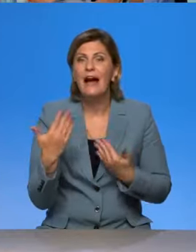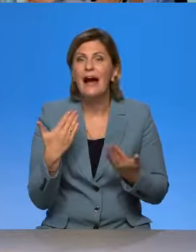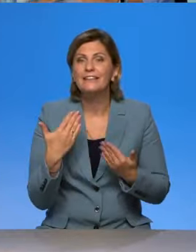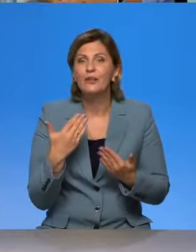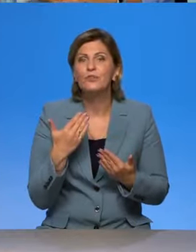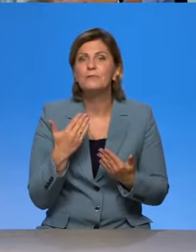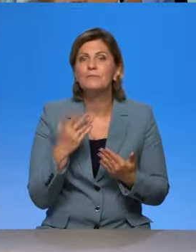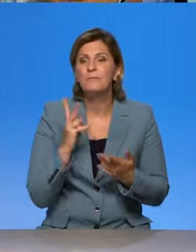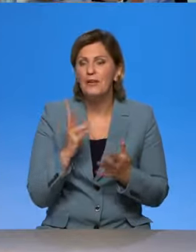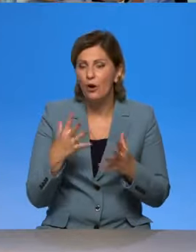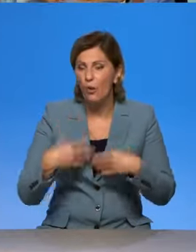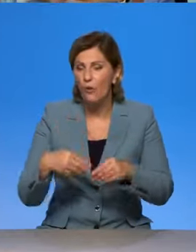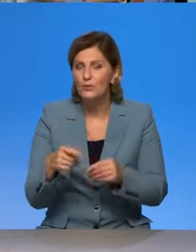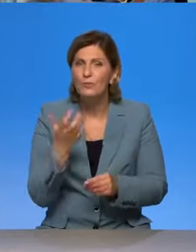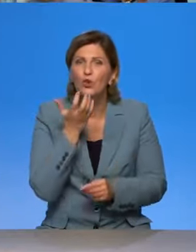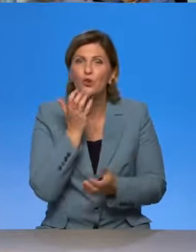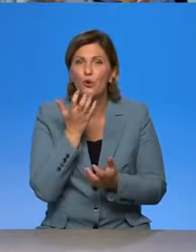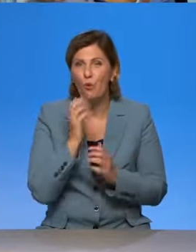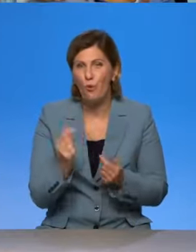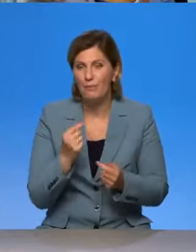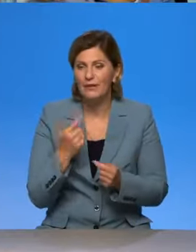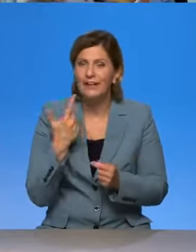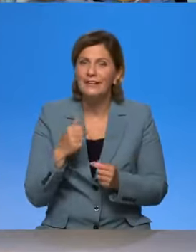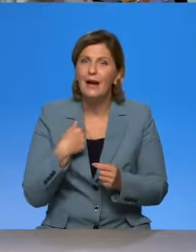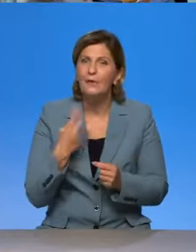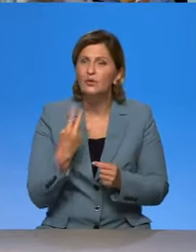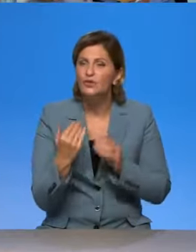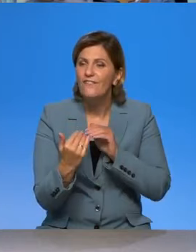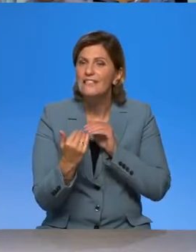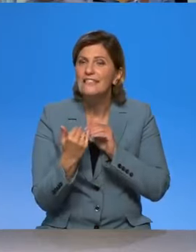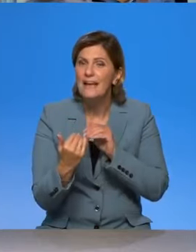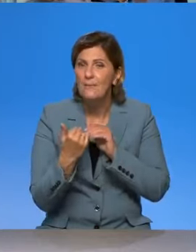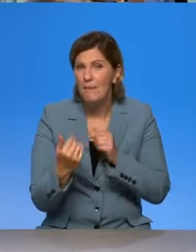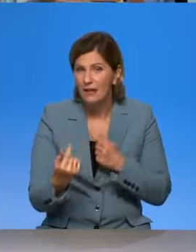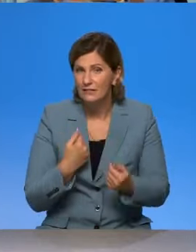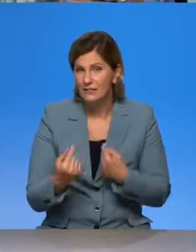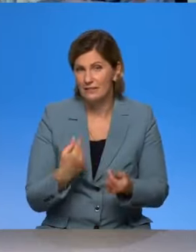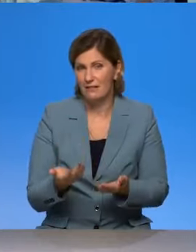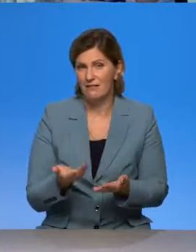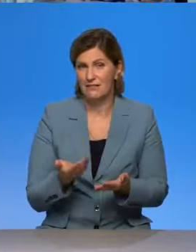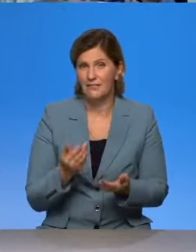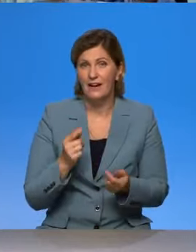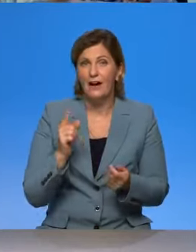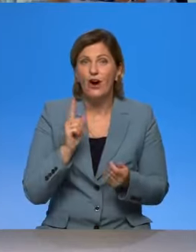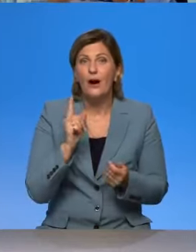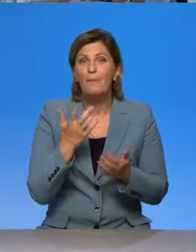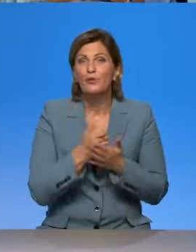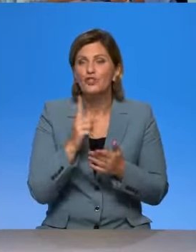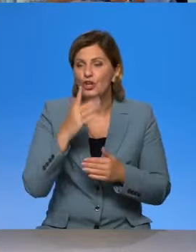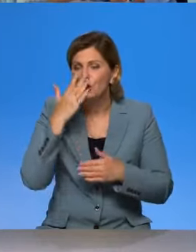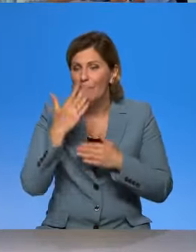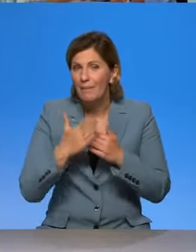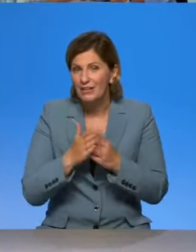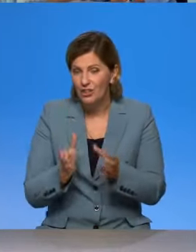теплым. Там, где необходимо взаимодействие. И вот в этом случае, да, у нас получается, что ближайший круг, он становится